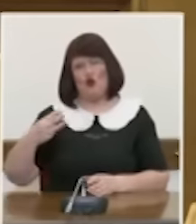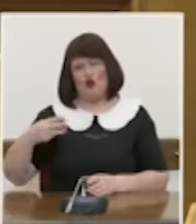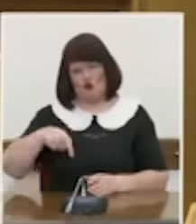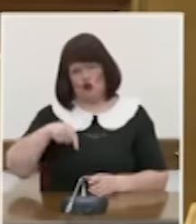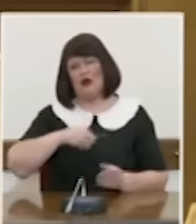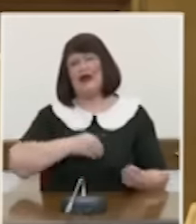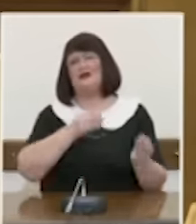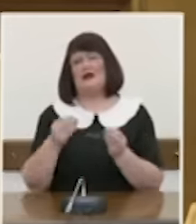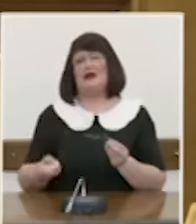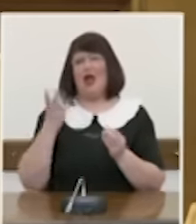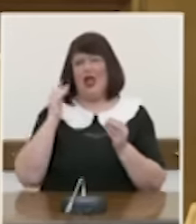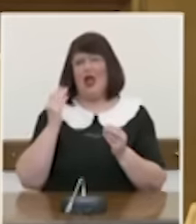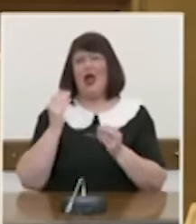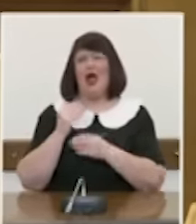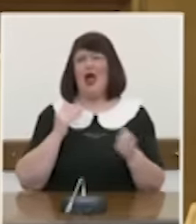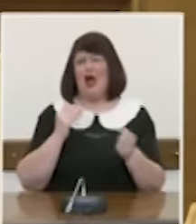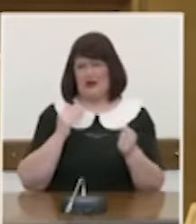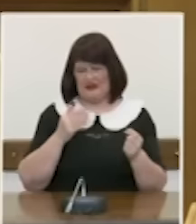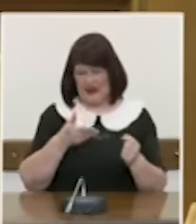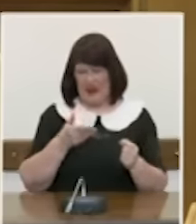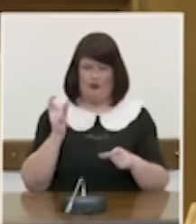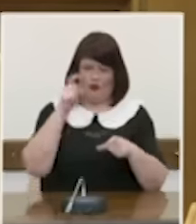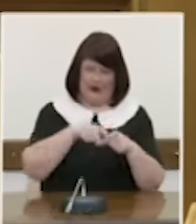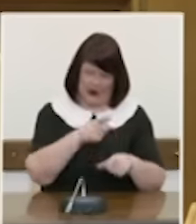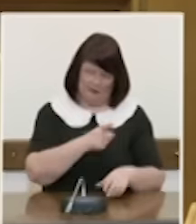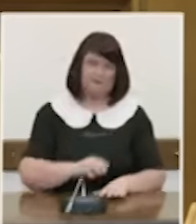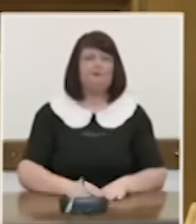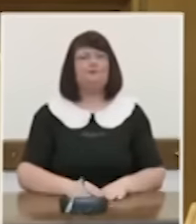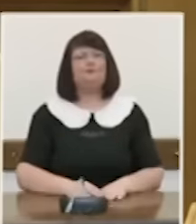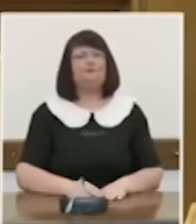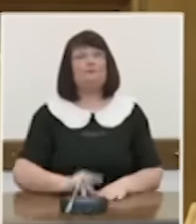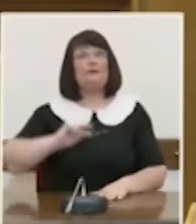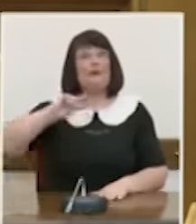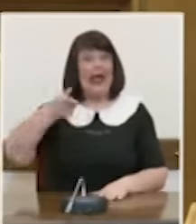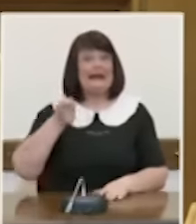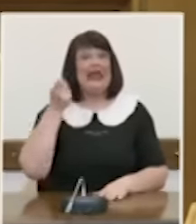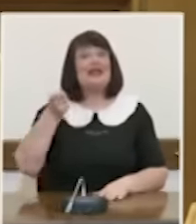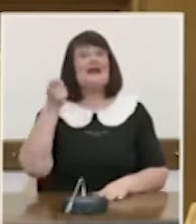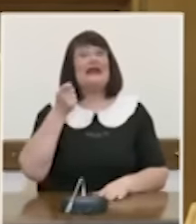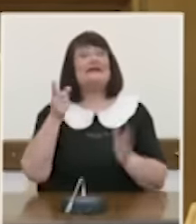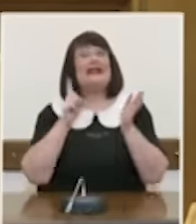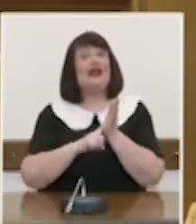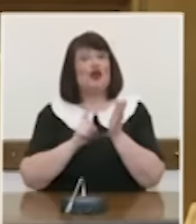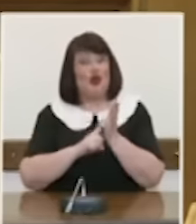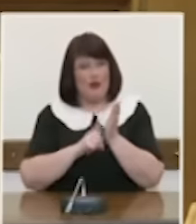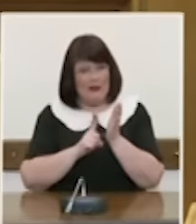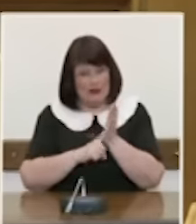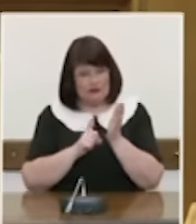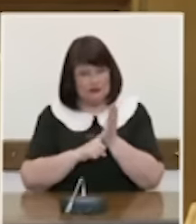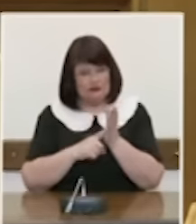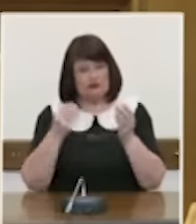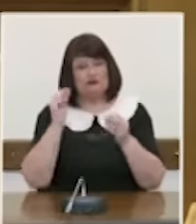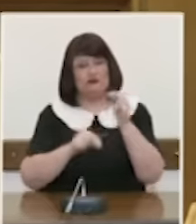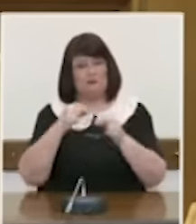Είναι αποτελέσματα των αντιασφαλιστικών νόμων που έχετε επίσης ψηφίσει και εφαρμόσει όλοι